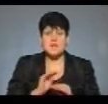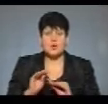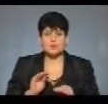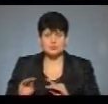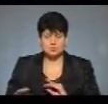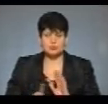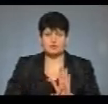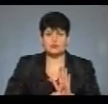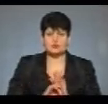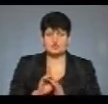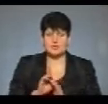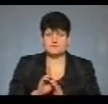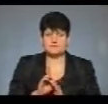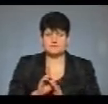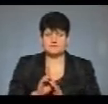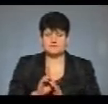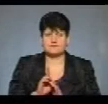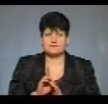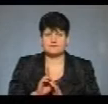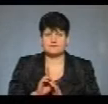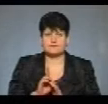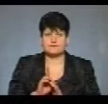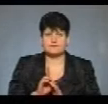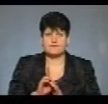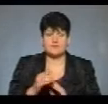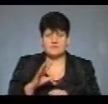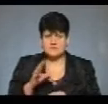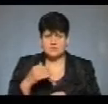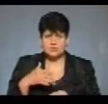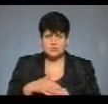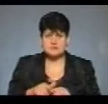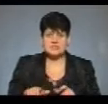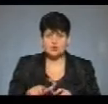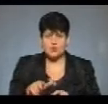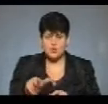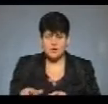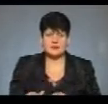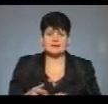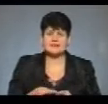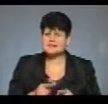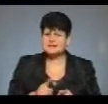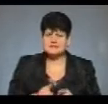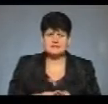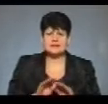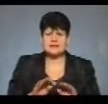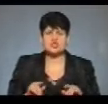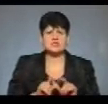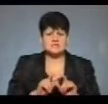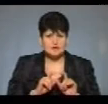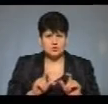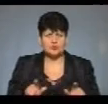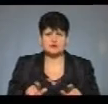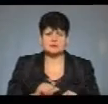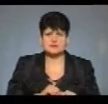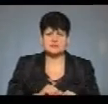потім почне з що виходить благоустрою. Ми всі розуміємо, дороги – це є в свою міру дитячий садок. Це